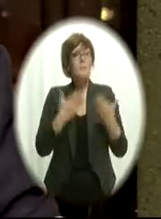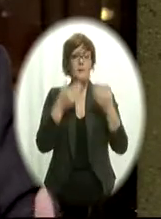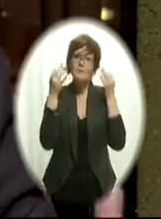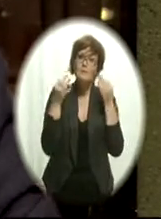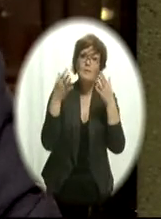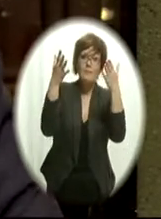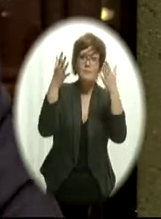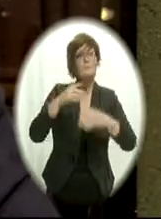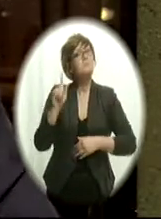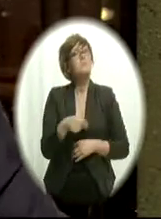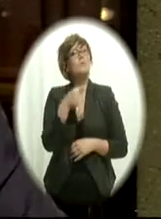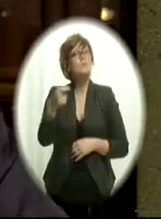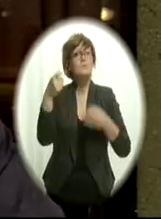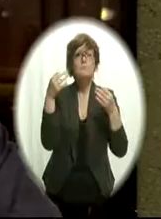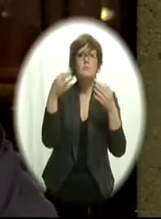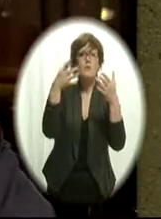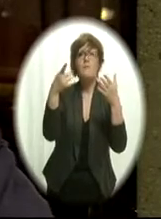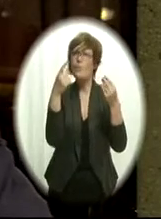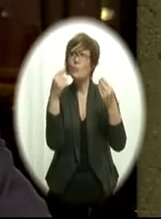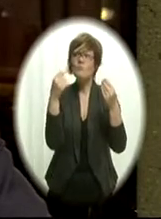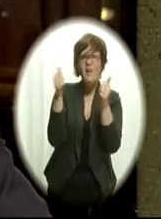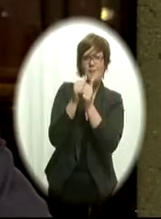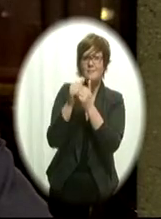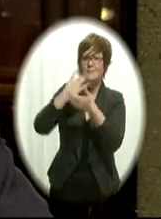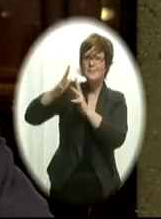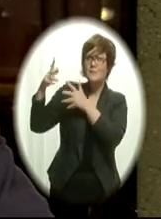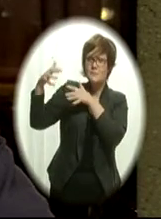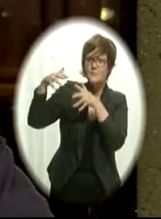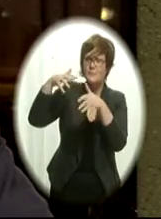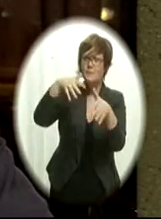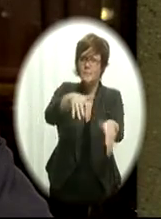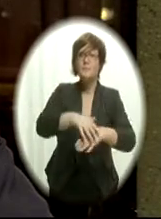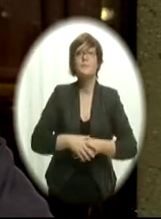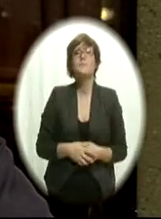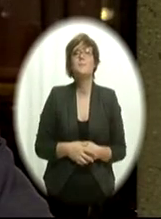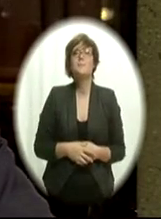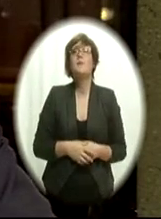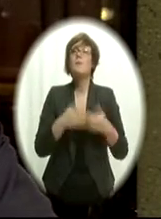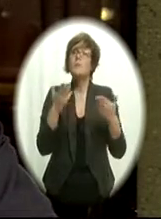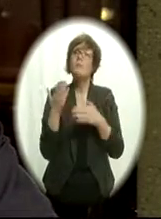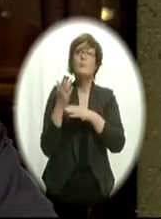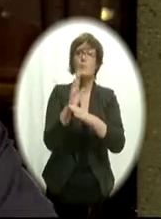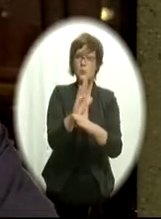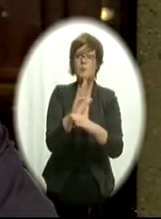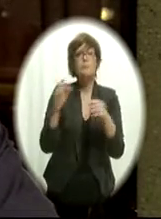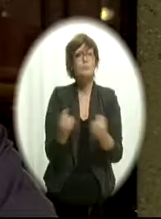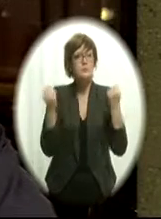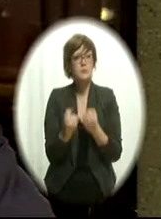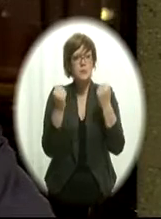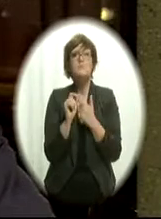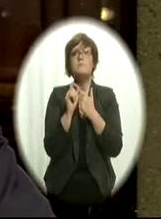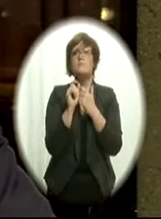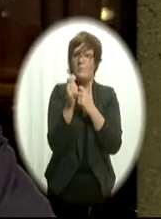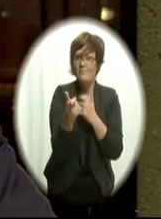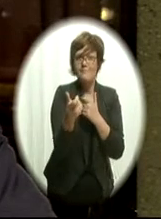évidemment, inspirée, elle aussi, de langue des signes. C'est notamment Fanny Bertin qui nous la présente. À tout à l'heure, un peu de publicité. Et on revient sur le plateau